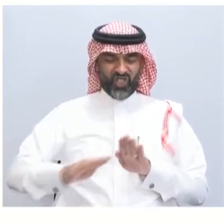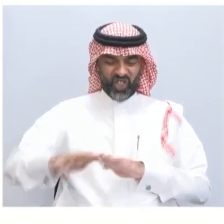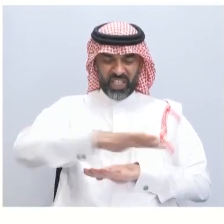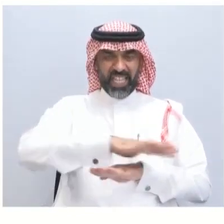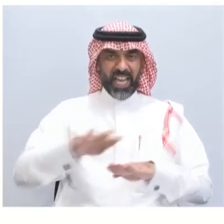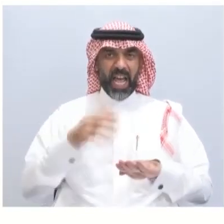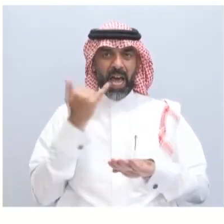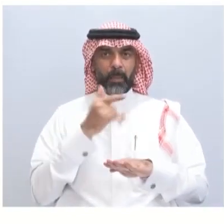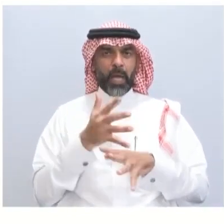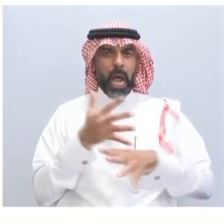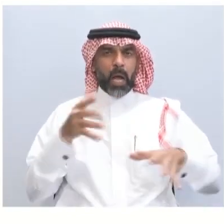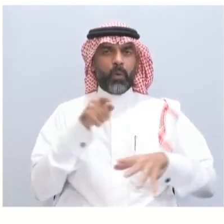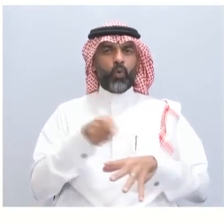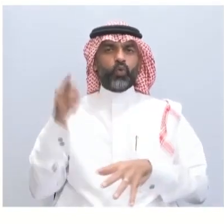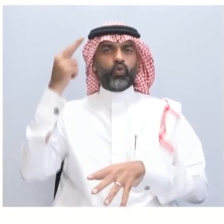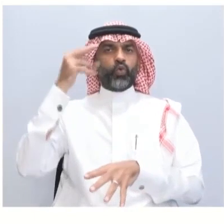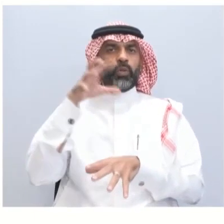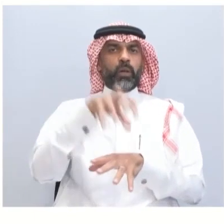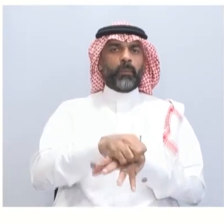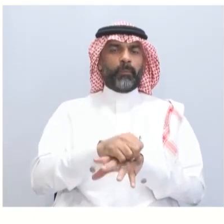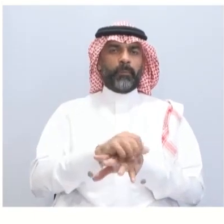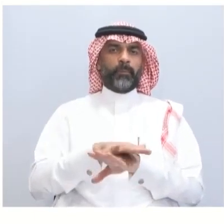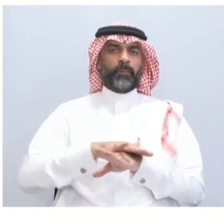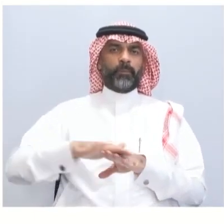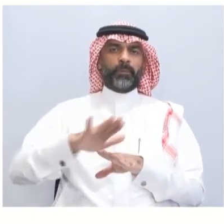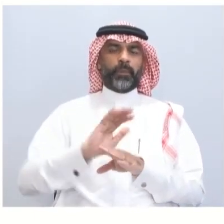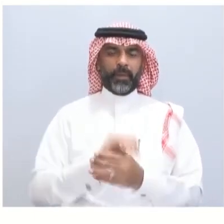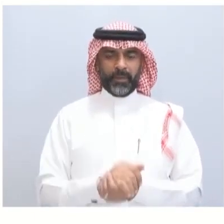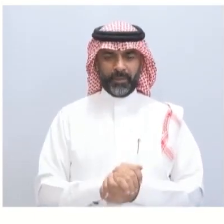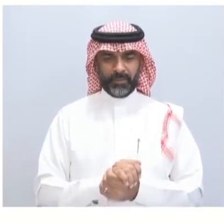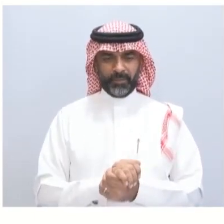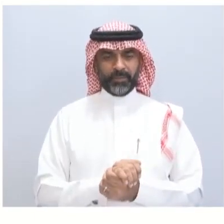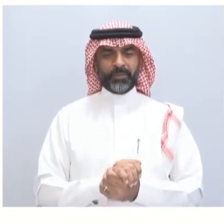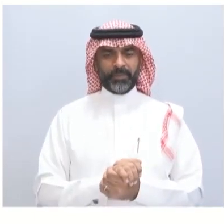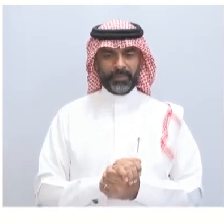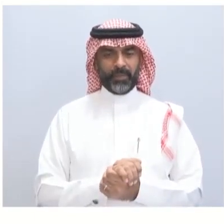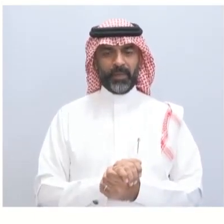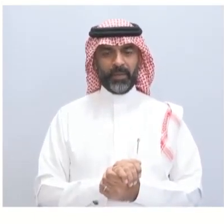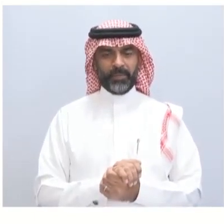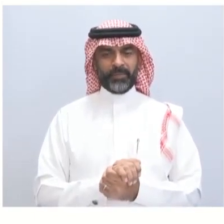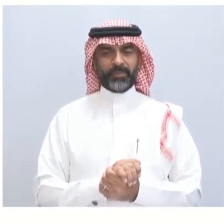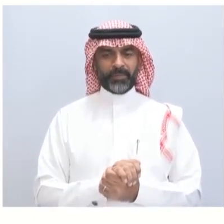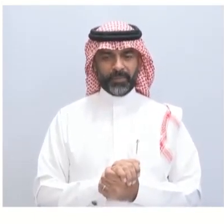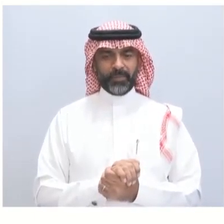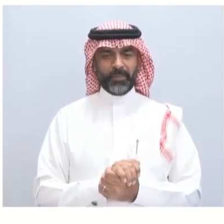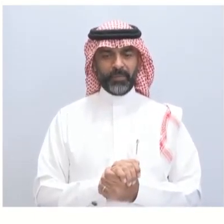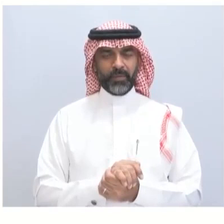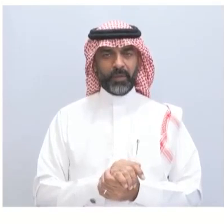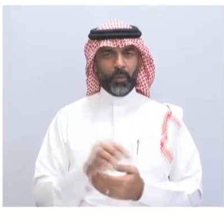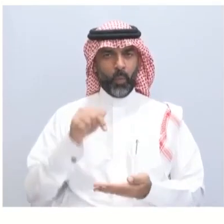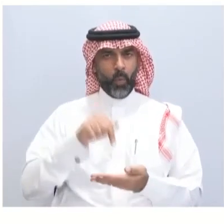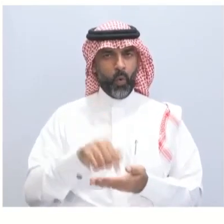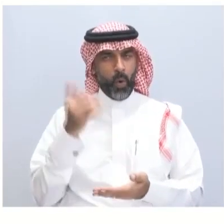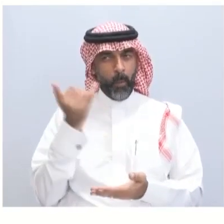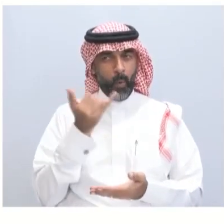معظم مساحه ممتازين شبه الجزيره العربيه وترث هذه المكانه موقعا مهما لتستمر